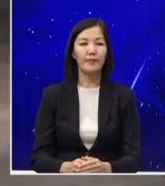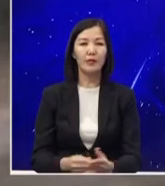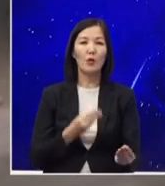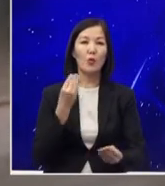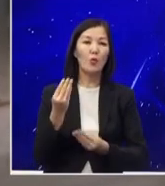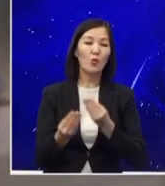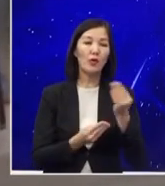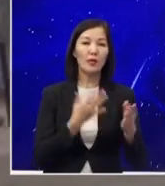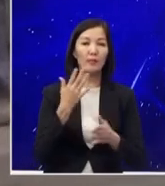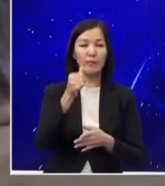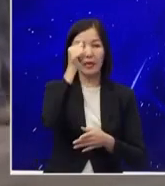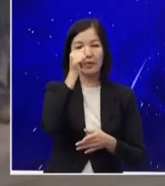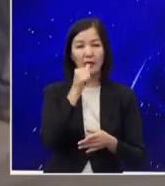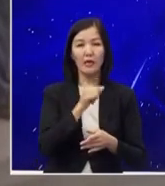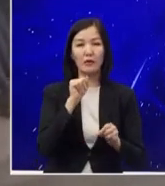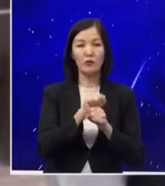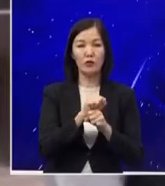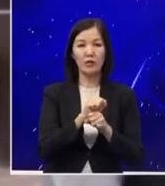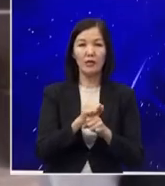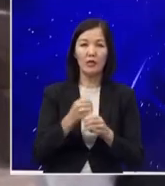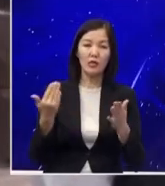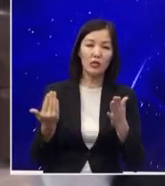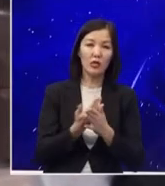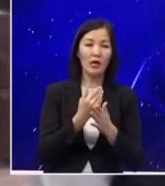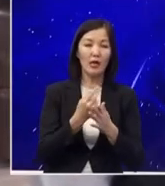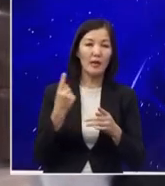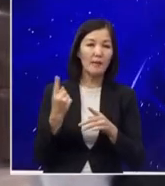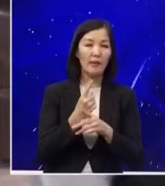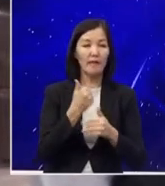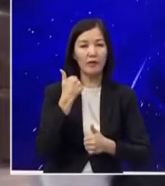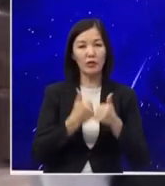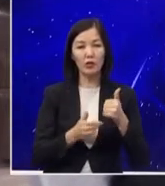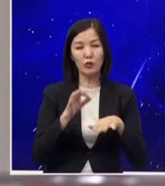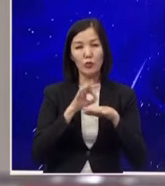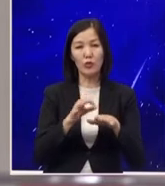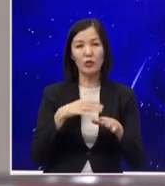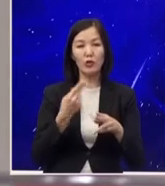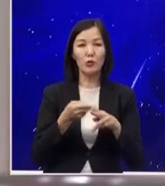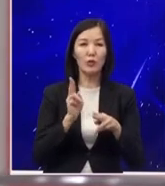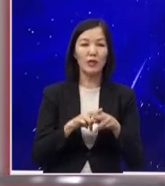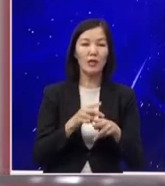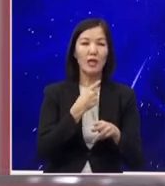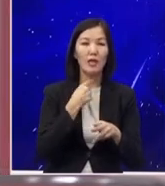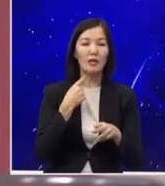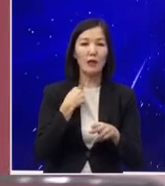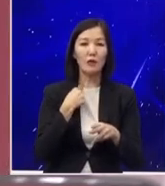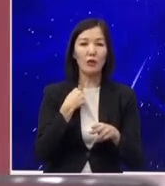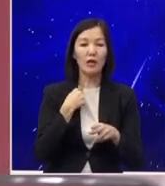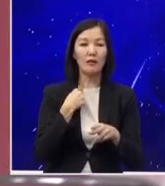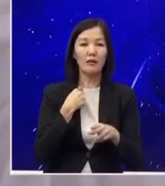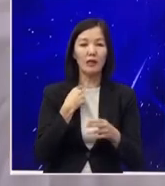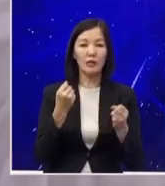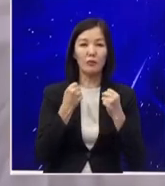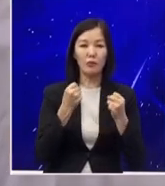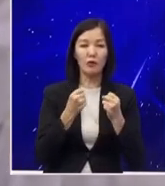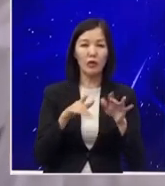Бильярдшылар бәсекесі 5 ай үзілістен кейінгі облыс көлеміндегі ұйымдастырылған алғашқы жарысы болып отыр. Сондықтан да болар, талдықорғандық тастаяқшылар